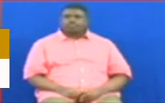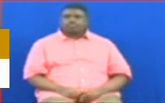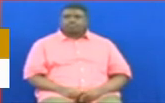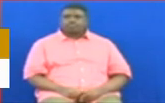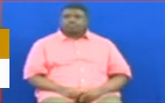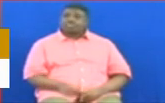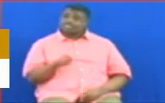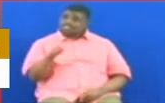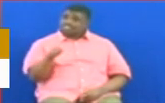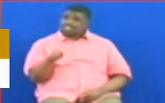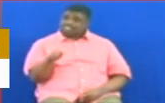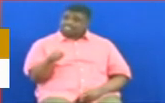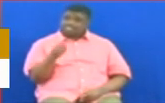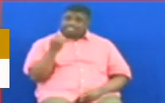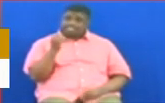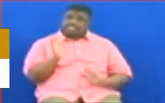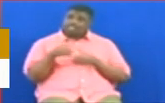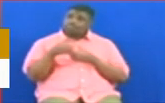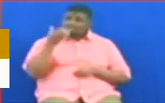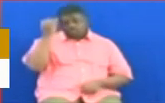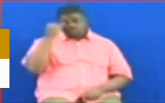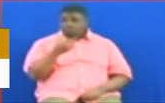Na ile kamati tu ya shauri haina ligo, haina